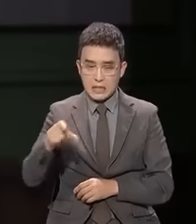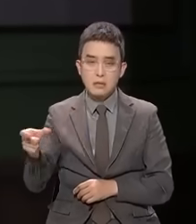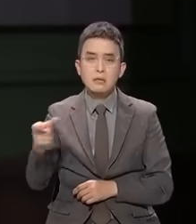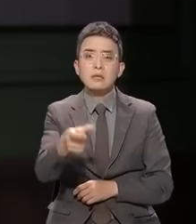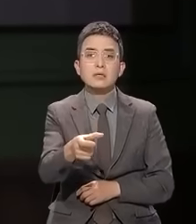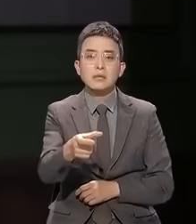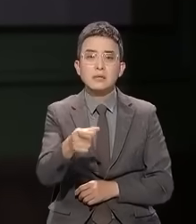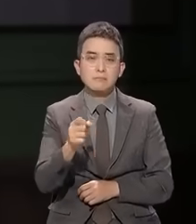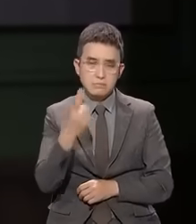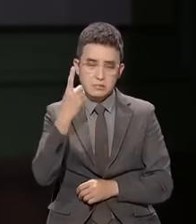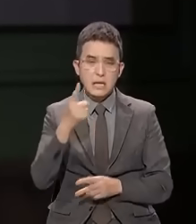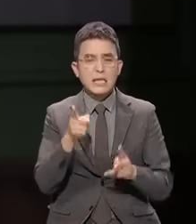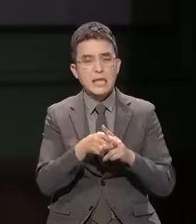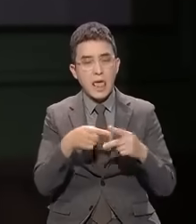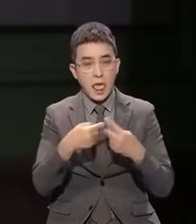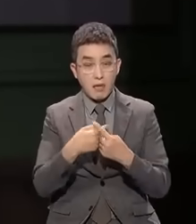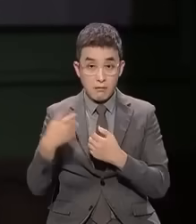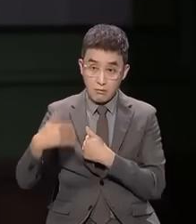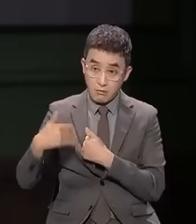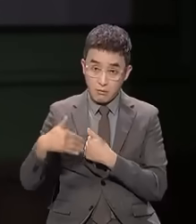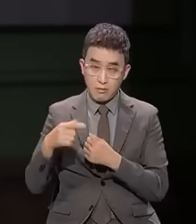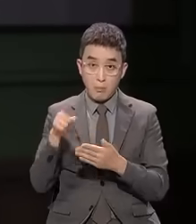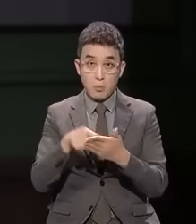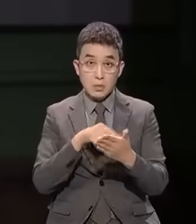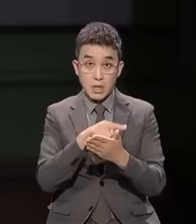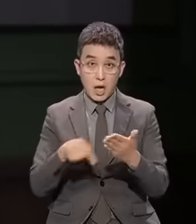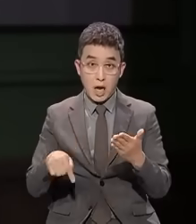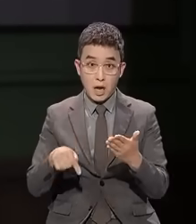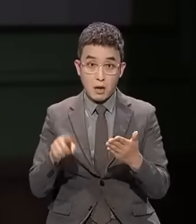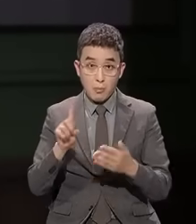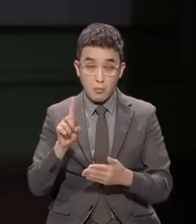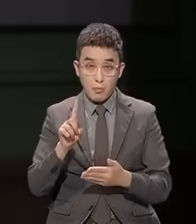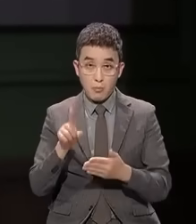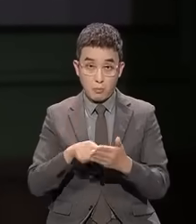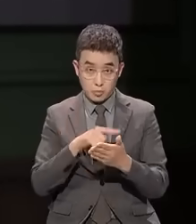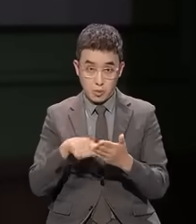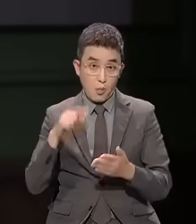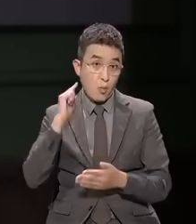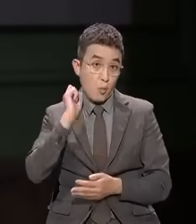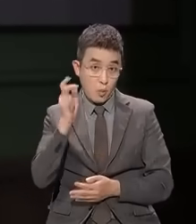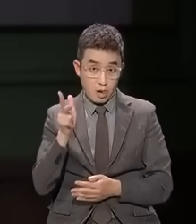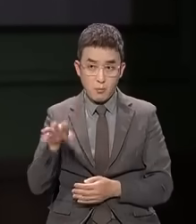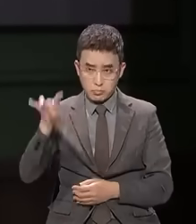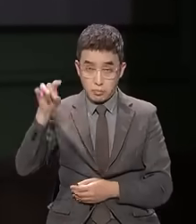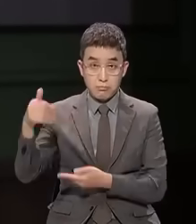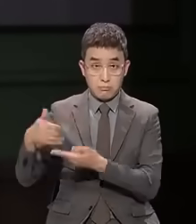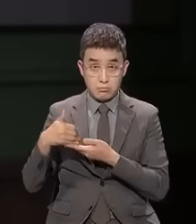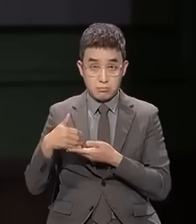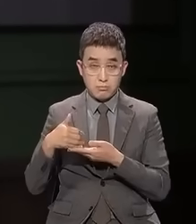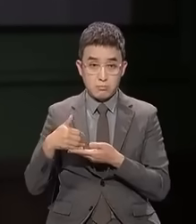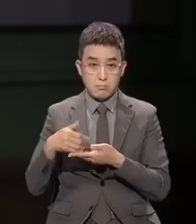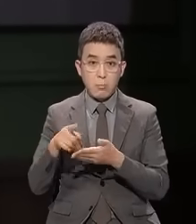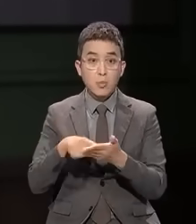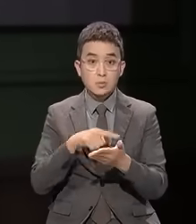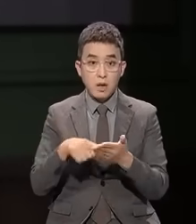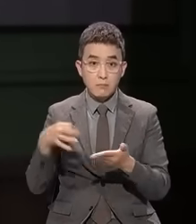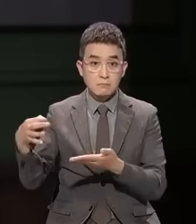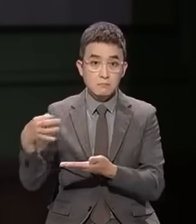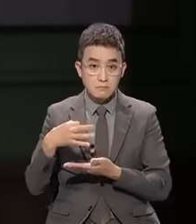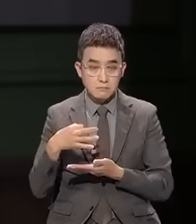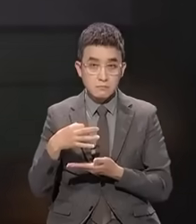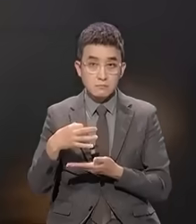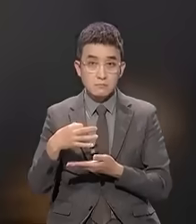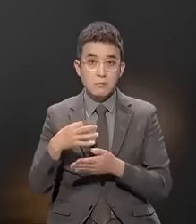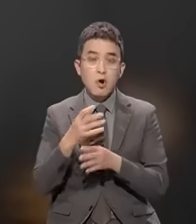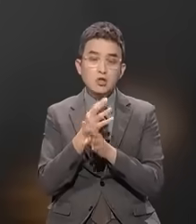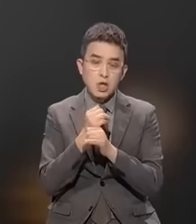합니다. 그러면서 보상 이야기가 나왔는데요. 호텔 측에서 보상을 해주겠다고 했습니다. 보상금을 보내주겠다는 날짜도